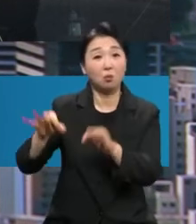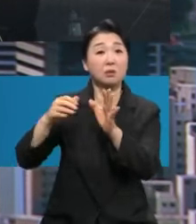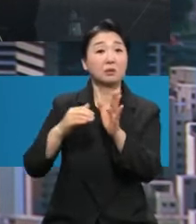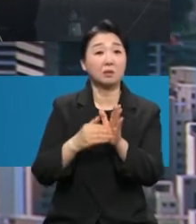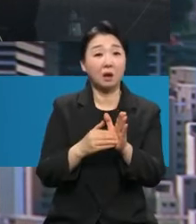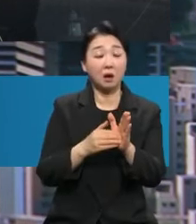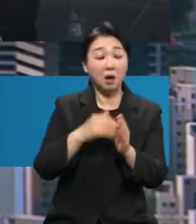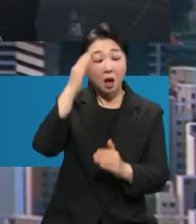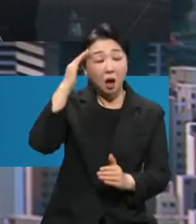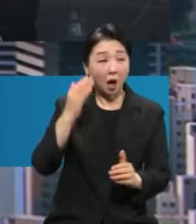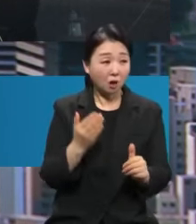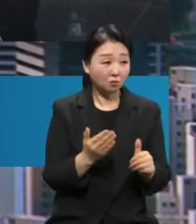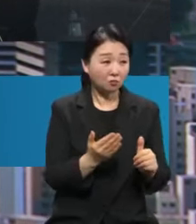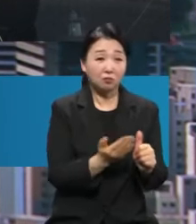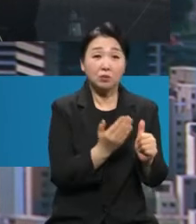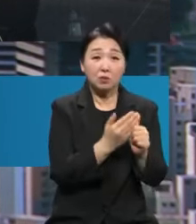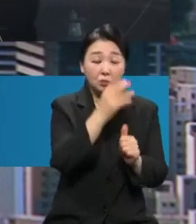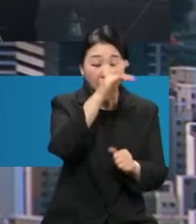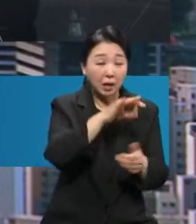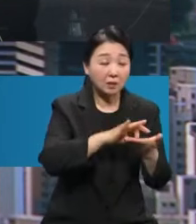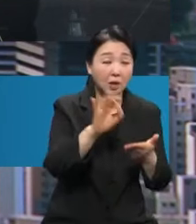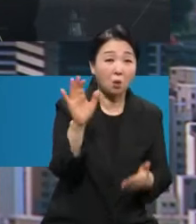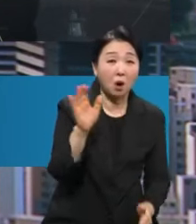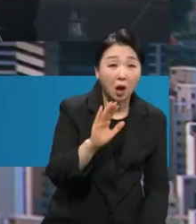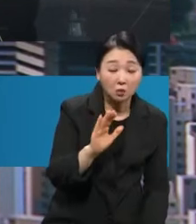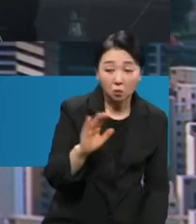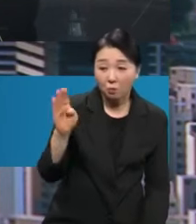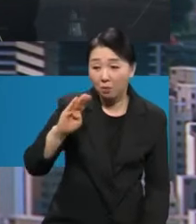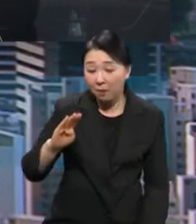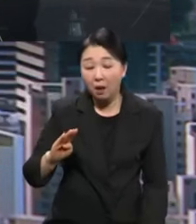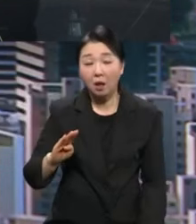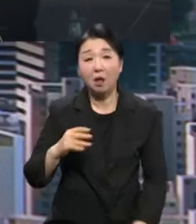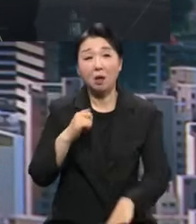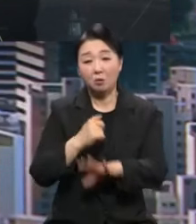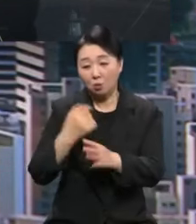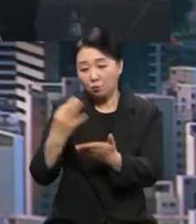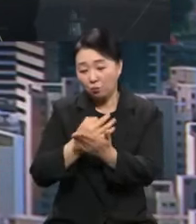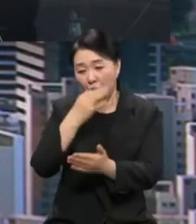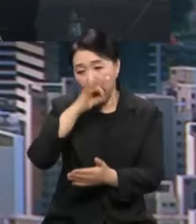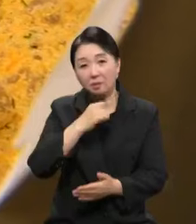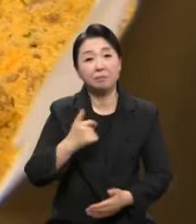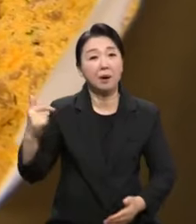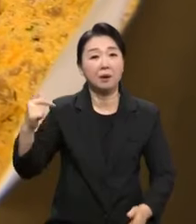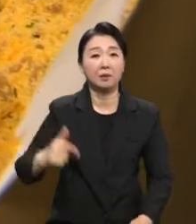쓰는 업체보다도 비싸니 영업이익은 엄청나게 늘었습니다. 정아람 기자가 전합니다.